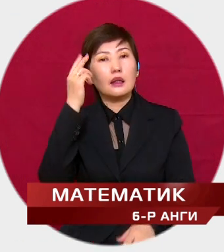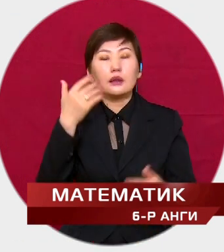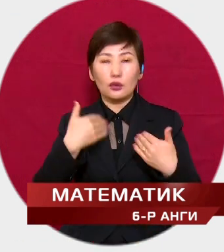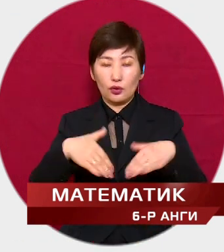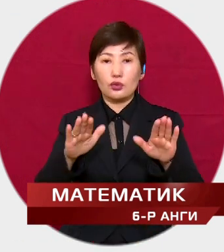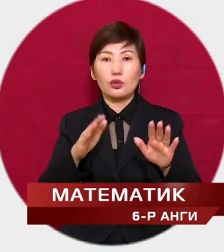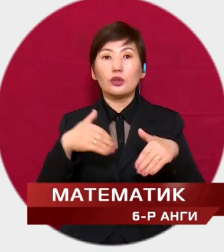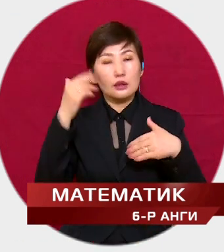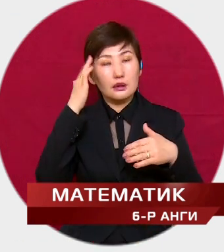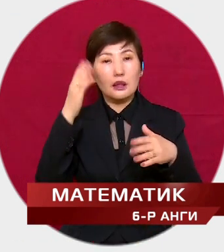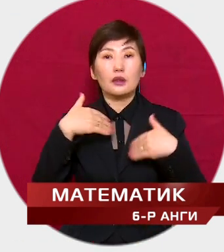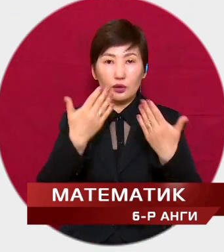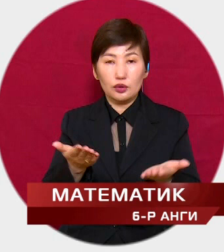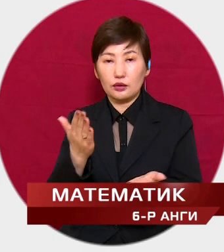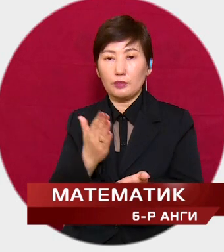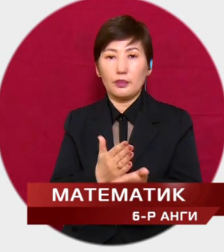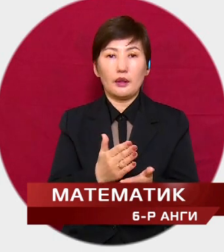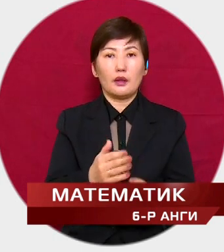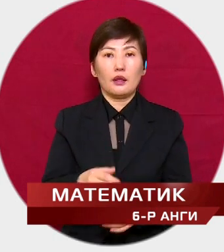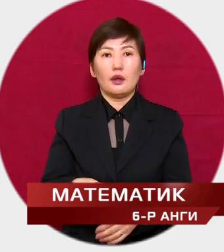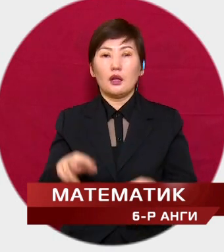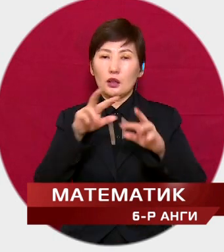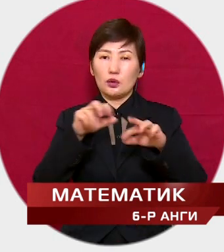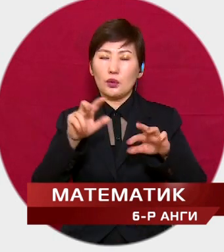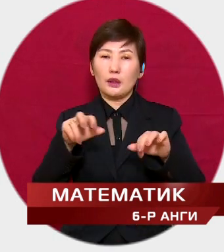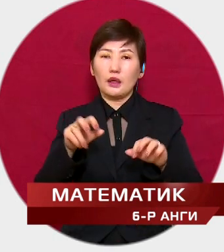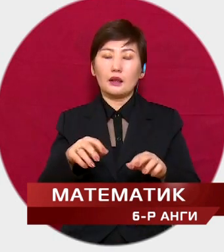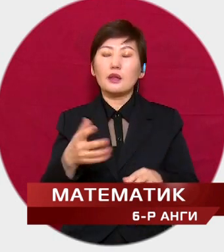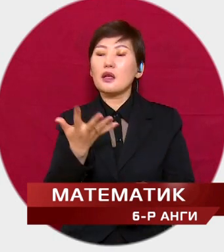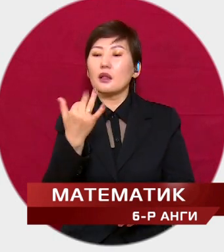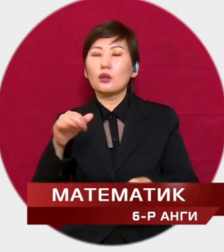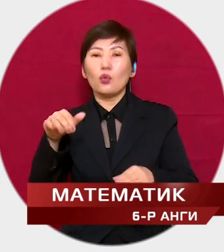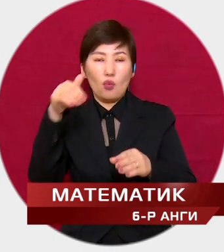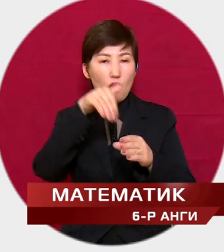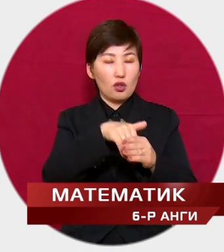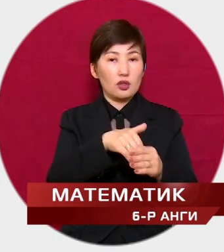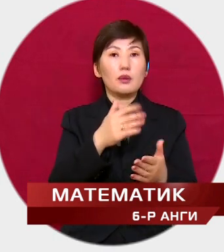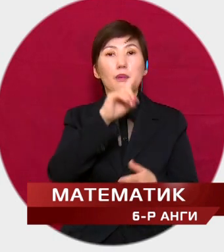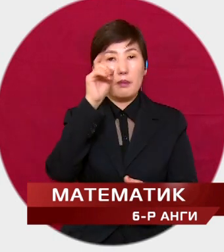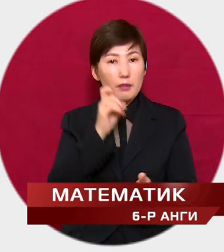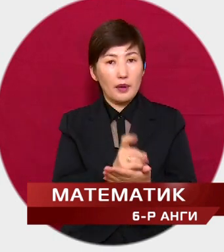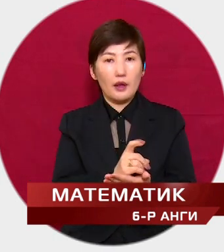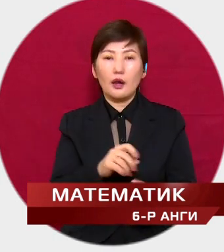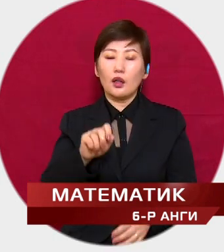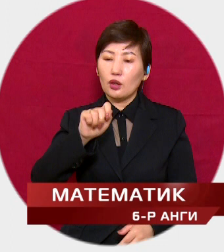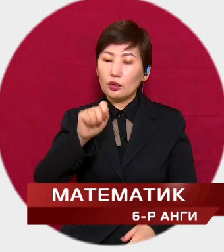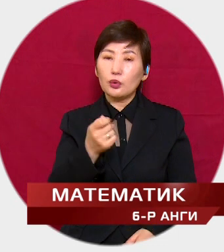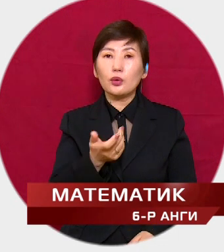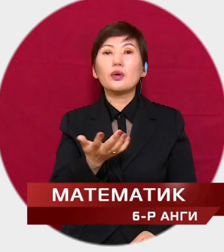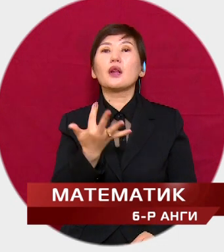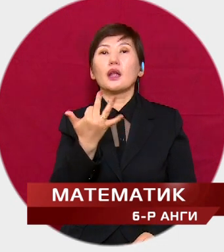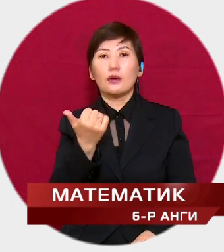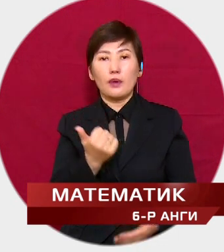хүснэгтээр харуулна. За судалгаанд нийт хэдэн хүн санал өгсөн бэ гэдгийг нь олно. За пиктограммын түлхүүрийг олох юм байна. За